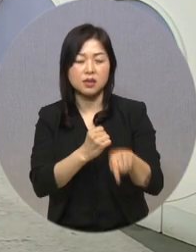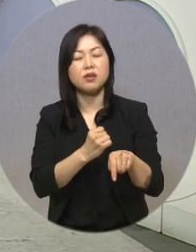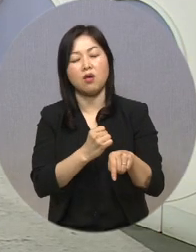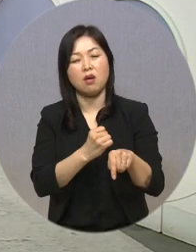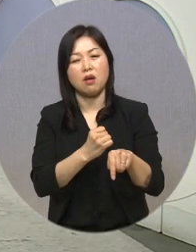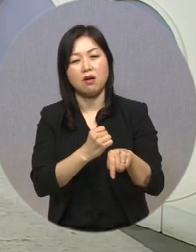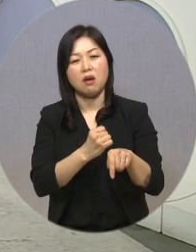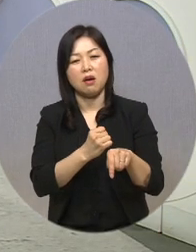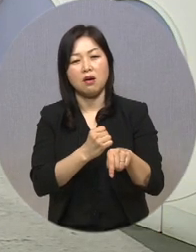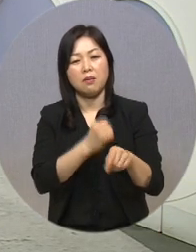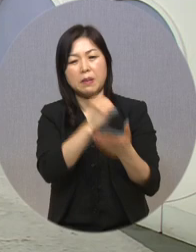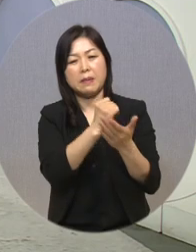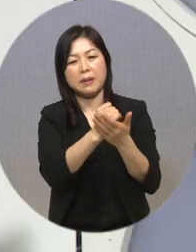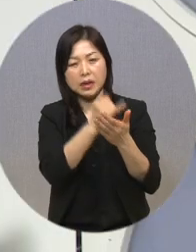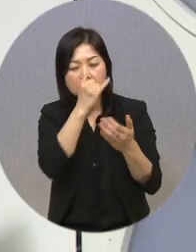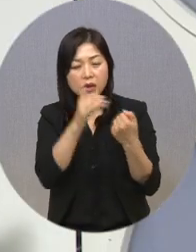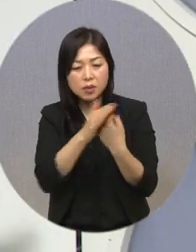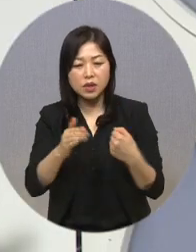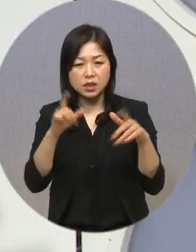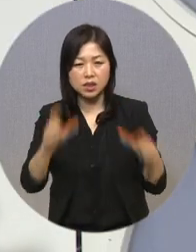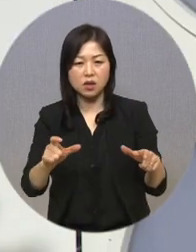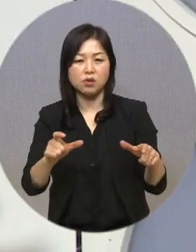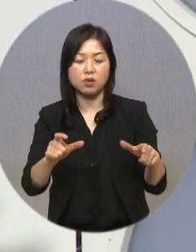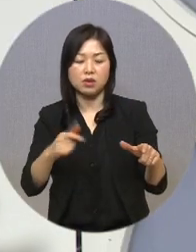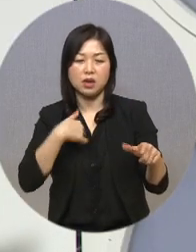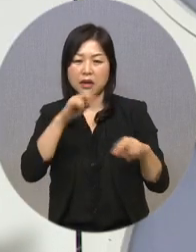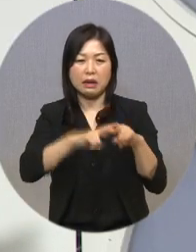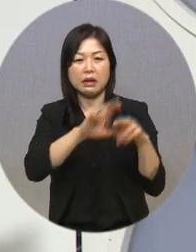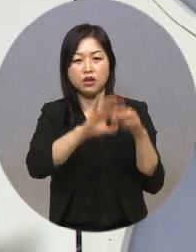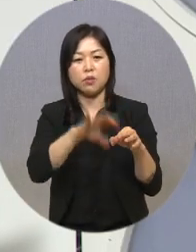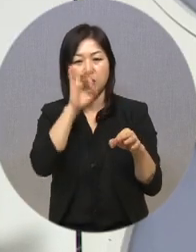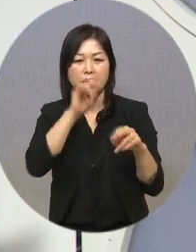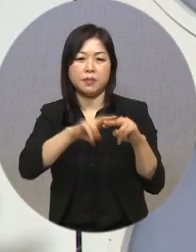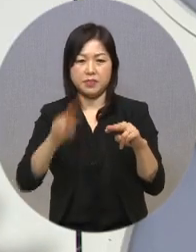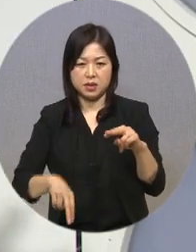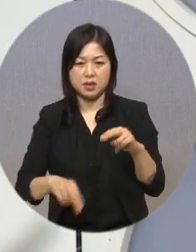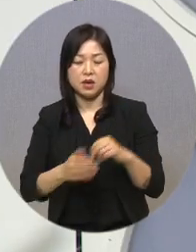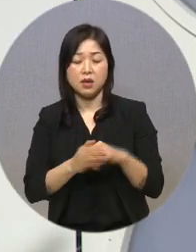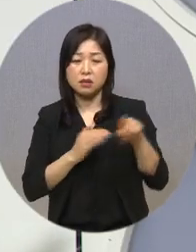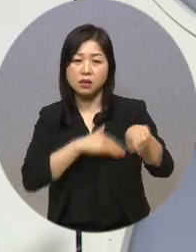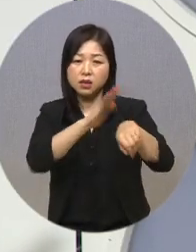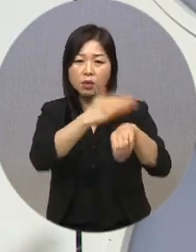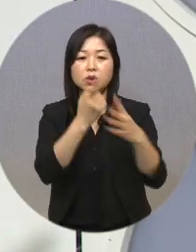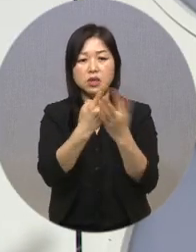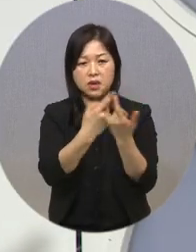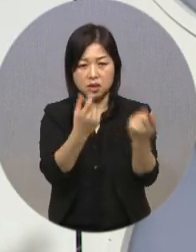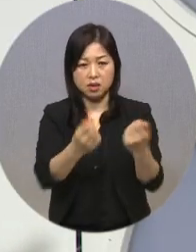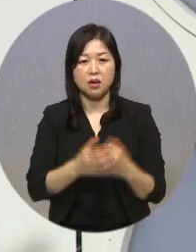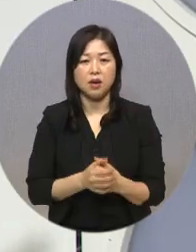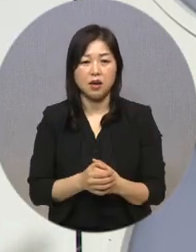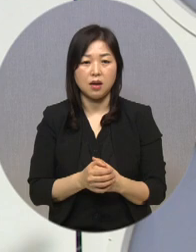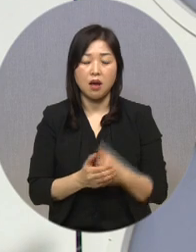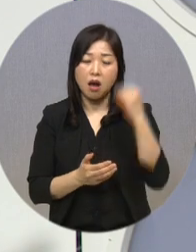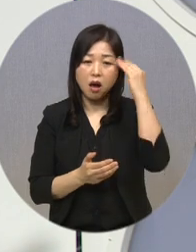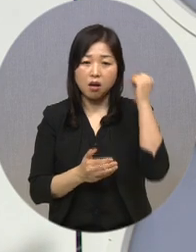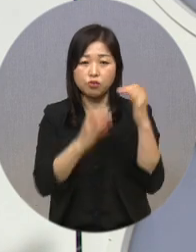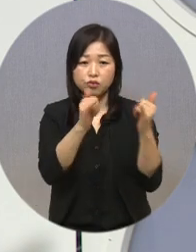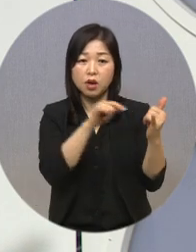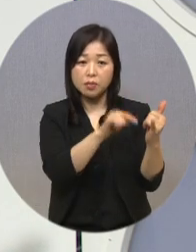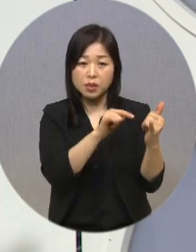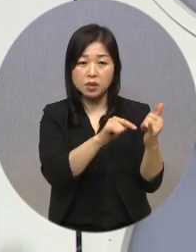예, 예. 관뒀죠. 근데 전부 그 잘못 이해한 겁니다. 그 사람이 뭐 무슨 뭐 한국에